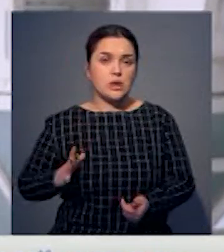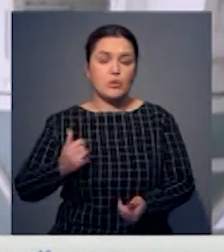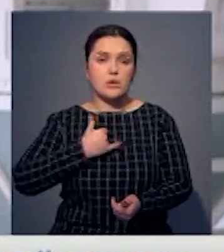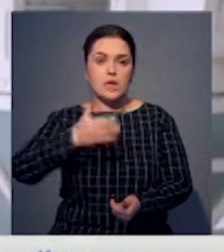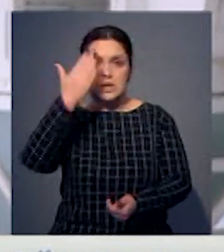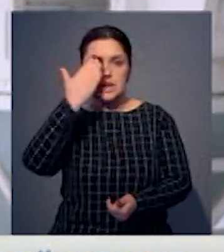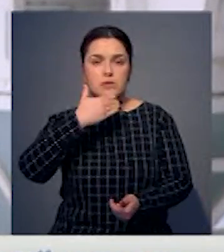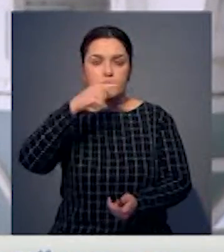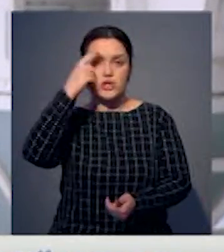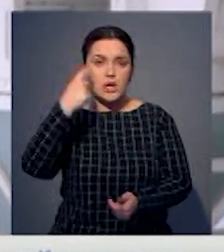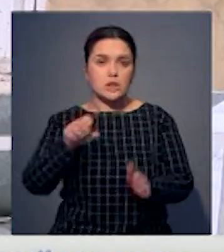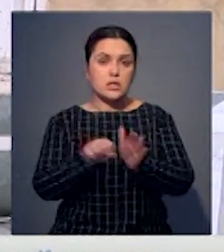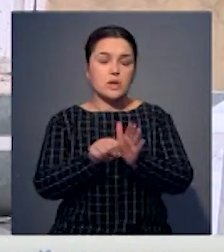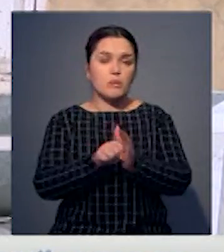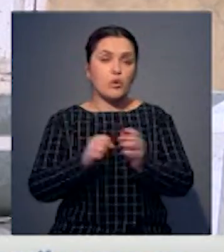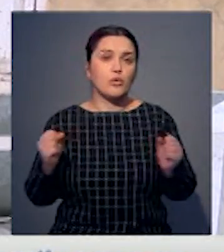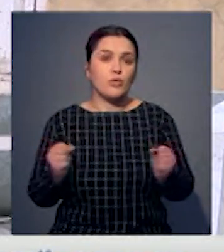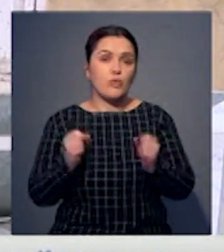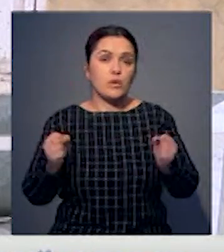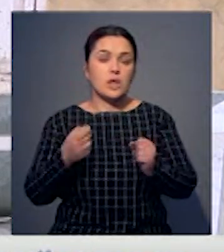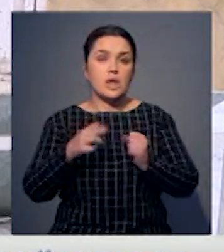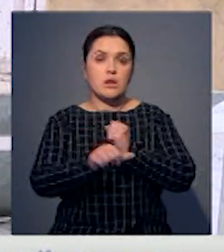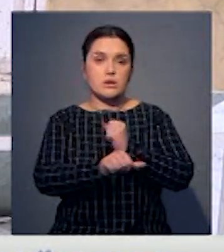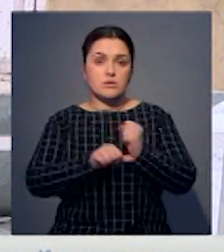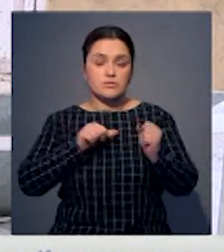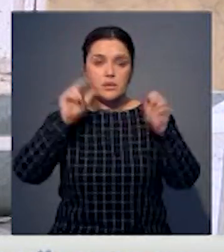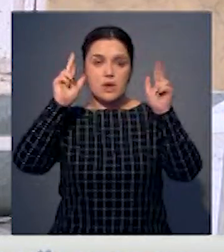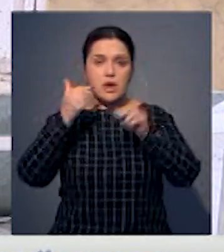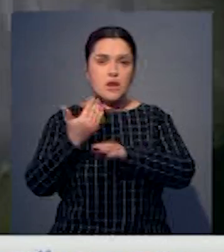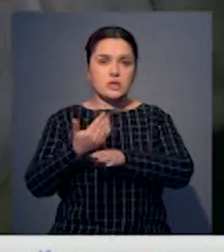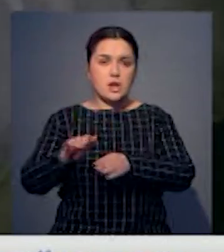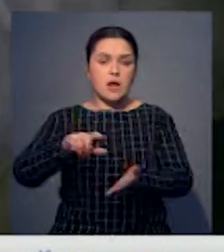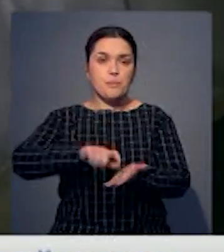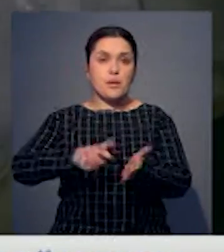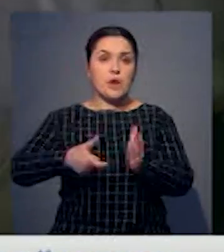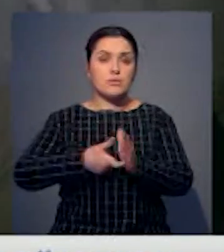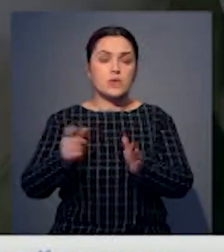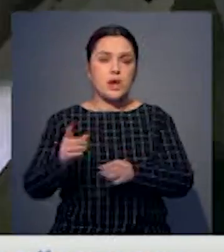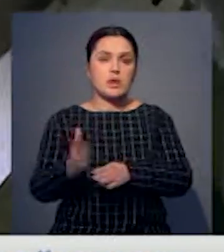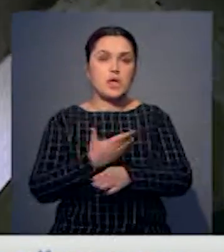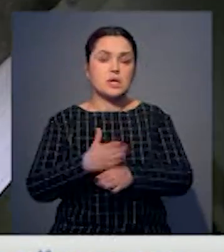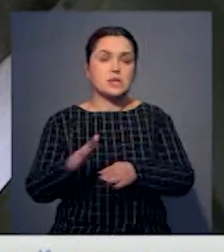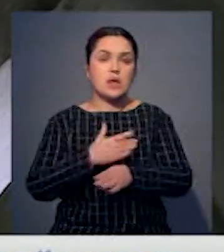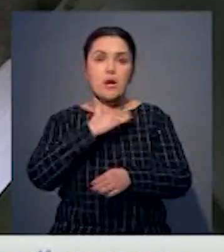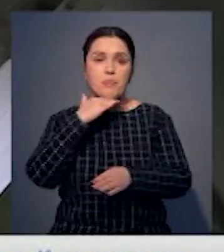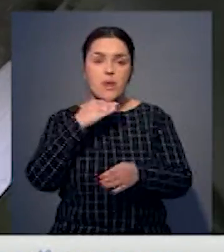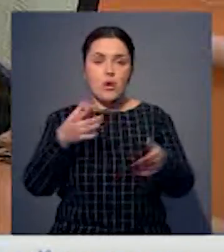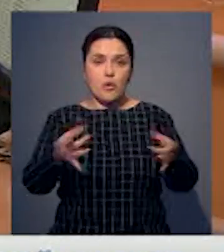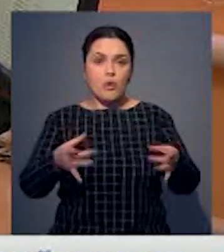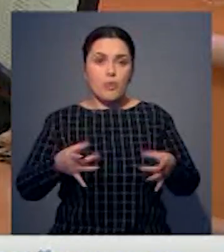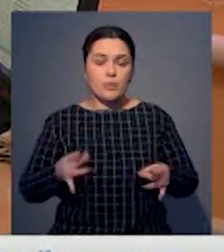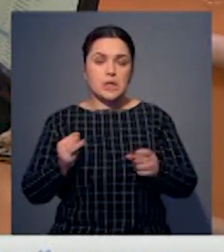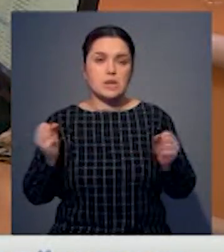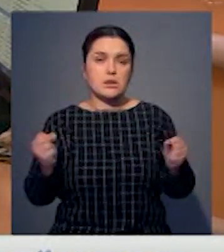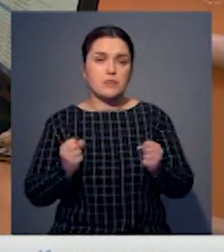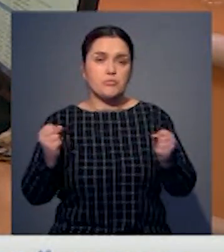летом очень жарко, зимой очень холодно. Для забоя животных оборудовано отдельное помещение. После разделки мясо упаковывают и замораживают.